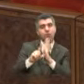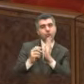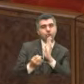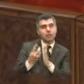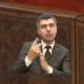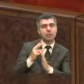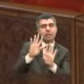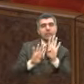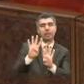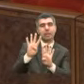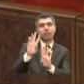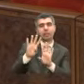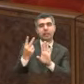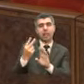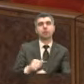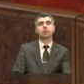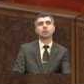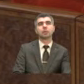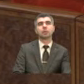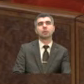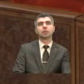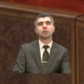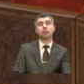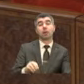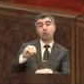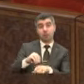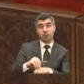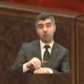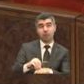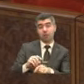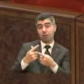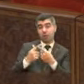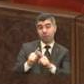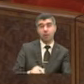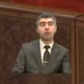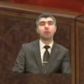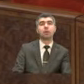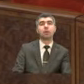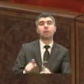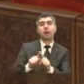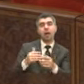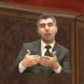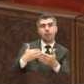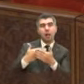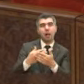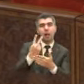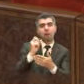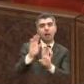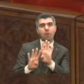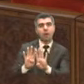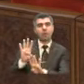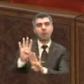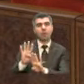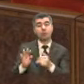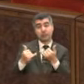18/12. صدر في 2013 وتم ودخل حيز التنفيذ في نهايه 2014. الى